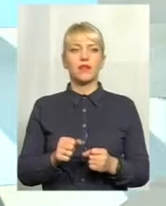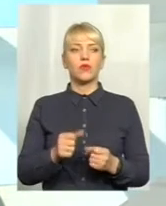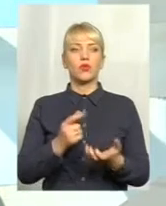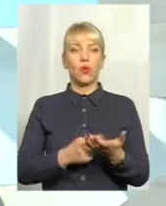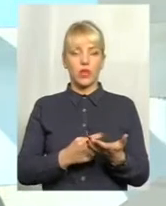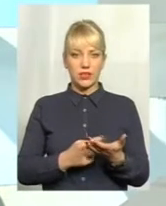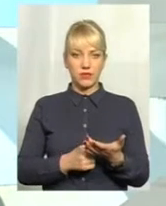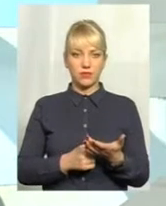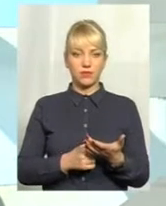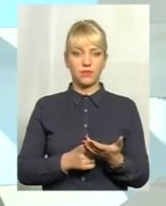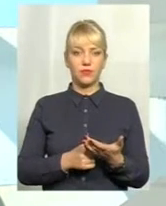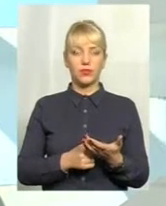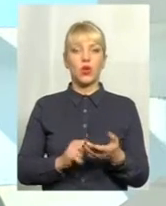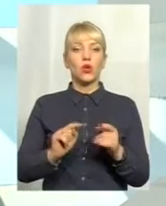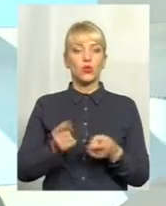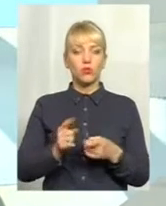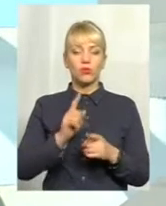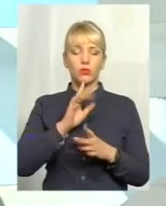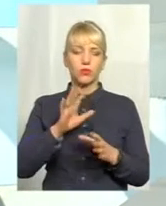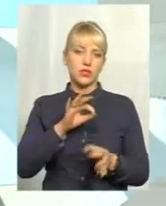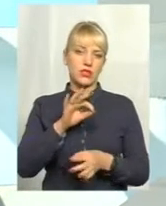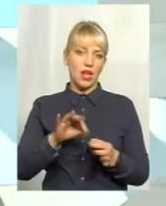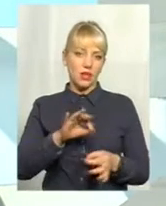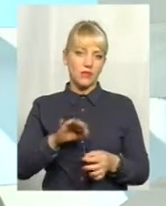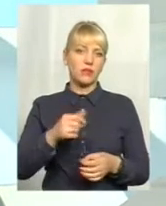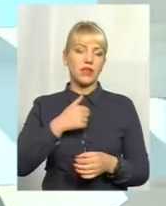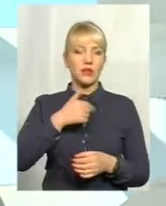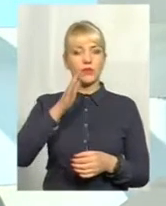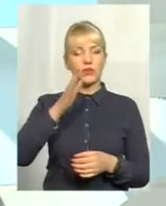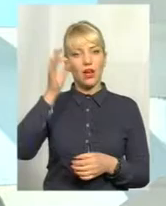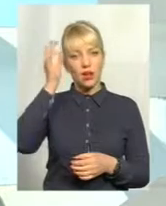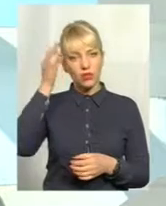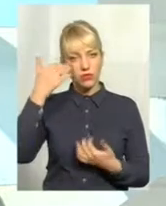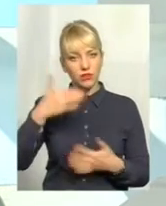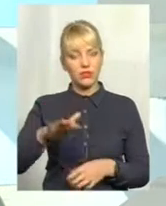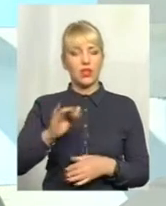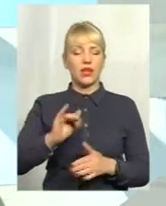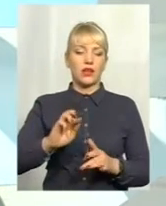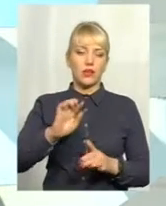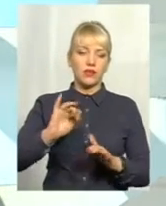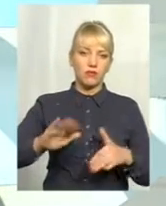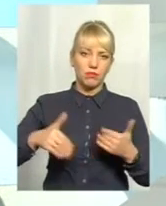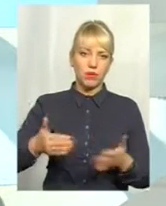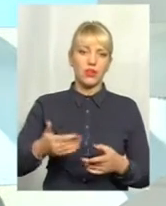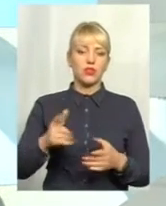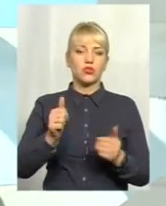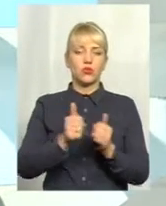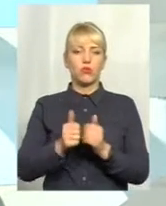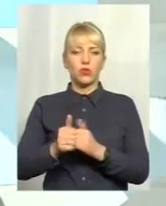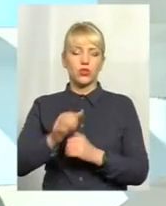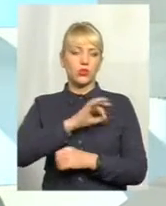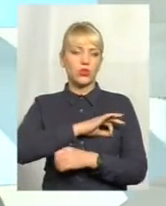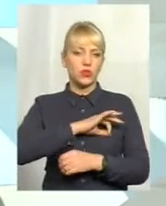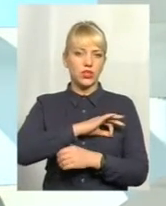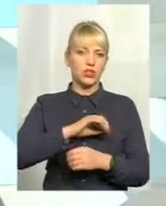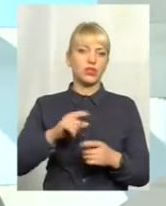доказів. Тому не буде зайвим. І я вже згадував, що і радив поряд з зверненнями медичний заклад, це